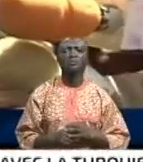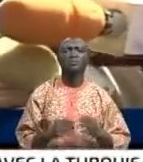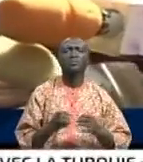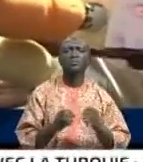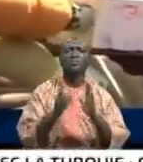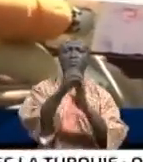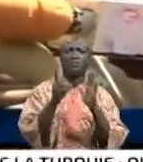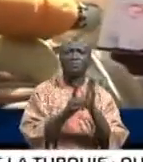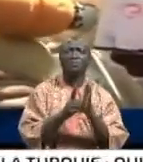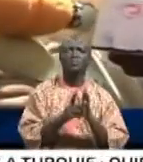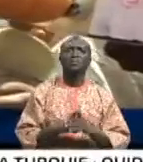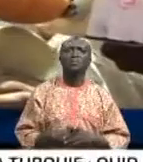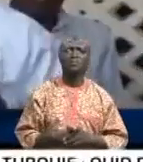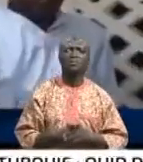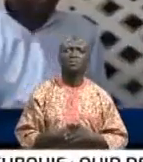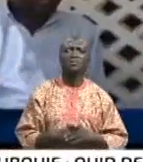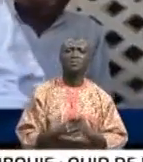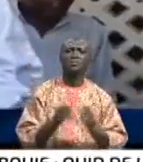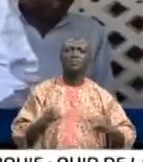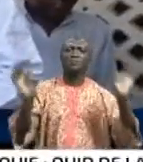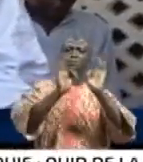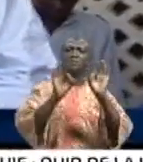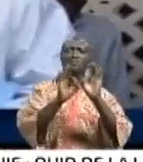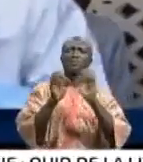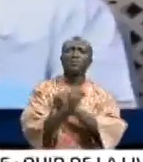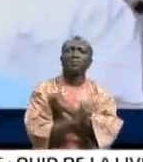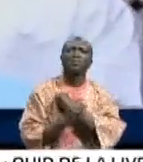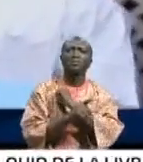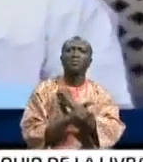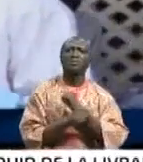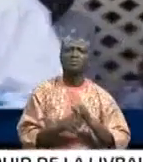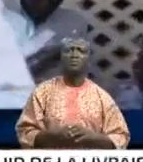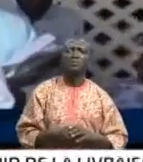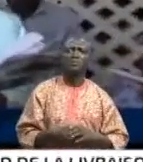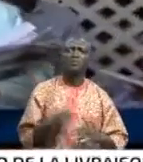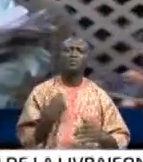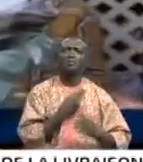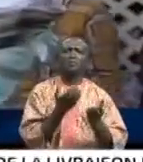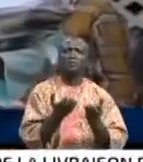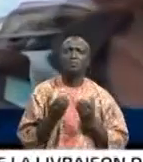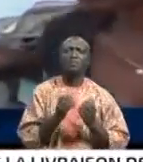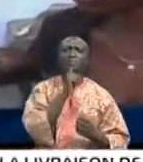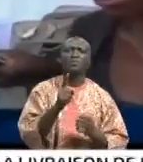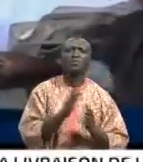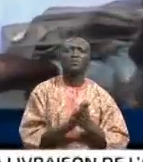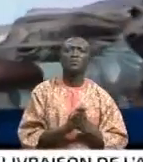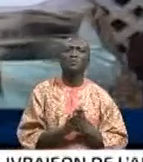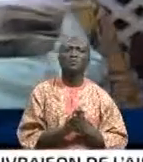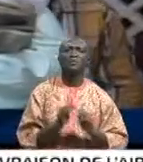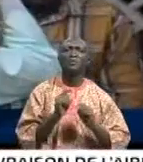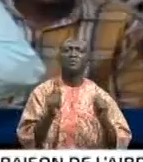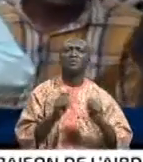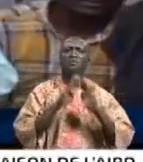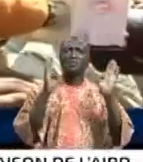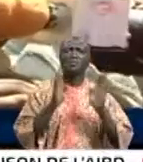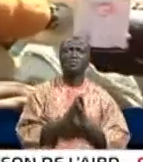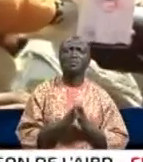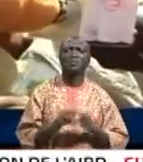un droit sacré par notre Constitution et c'est pourquoi l'opposition va être très clair nous allons laisser à personne